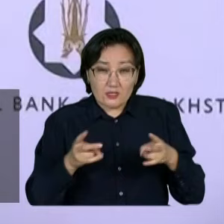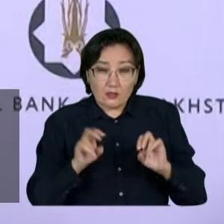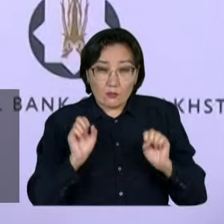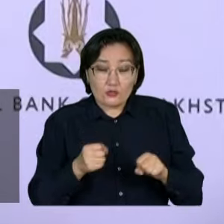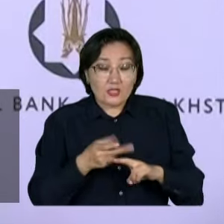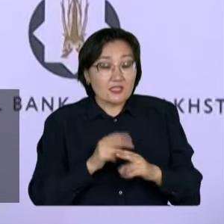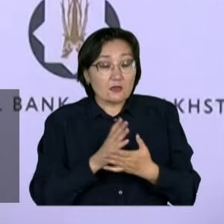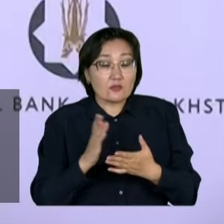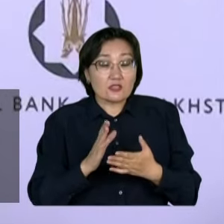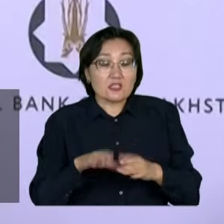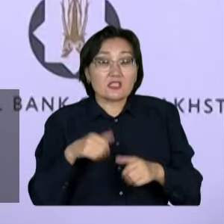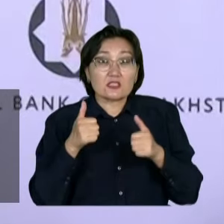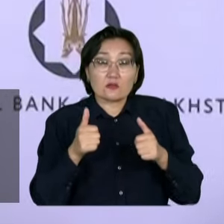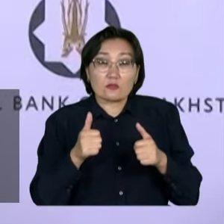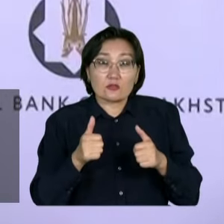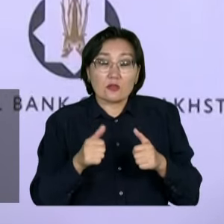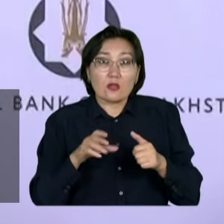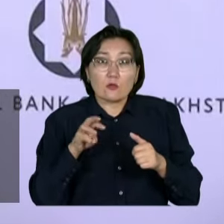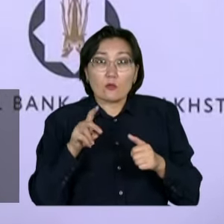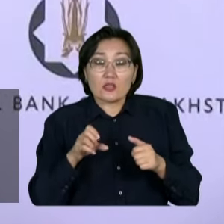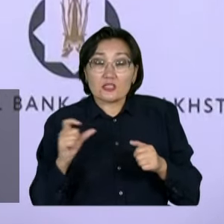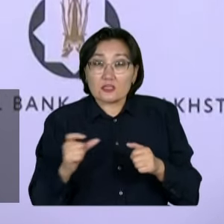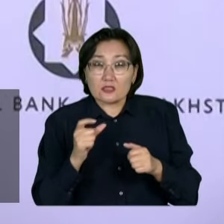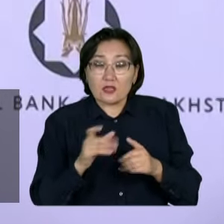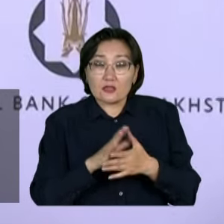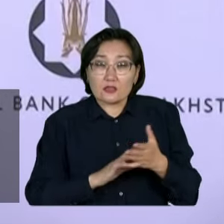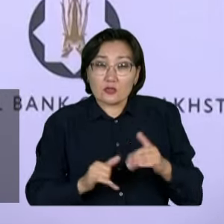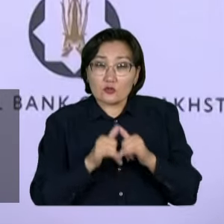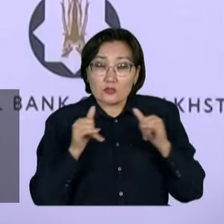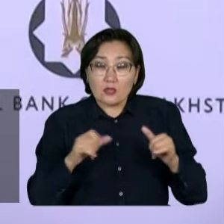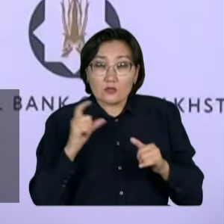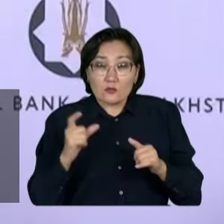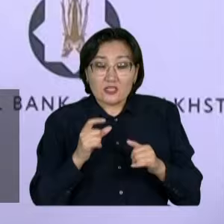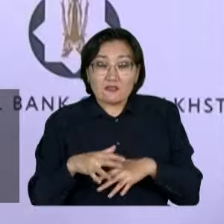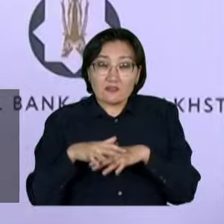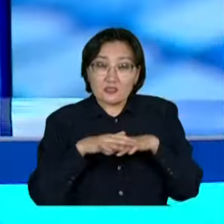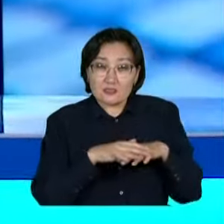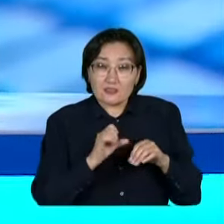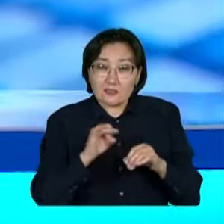не является хорошим макроэкономическим условием для дальнейшего роста экономики, инвестиций и так далее.